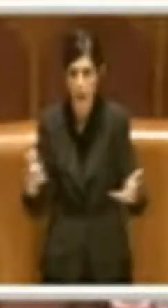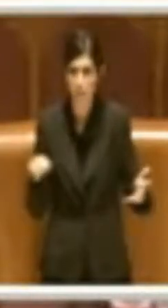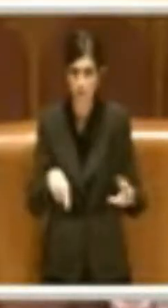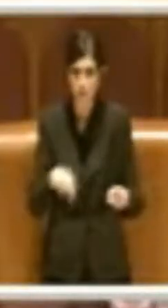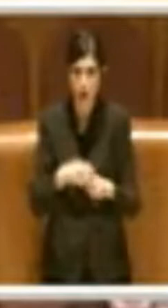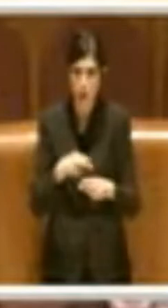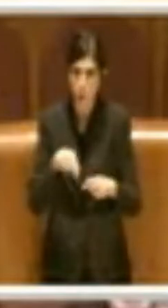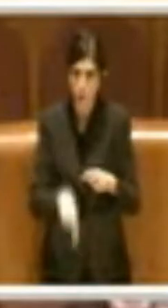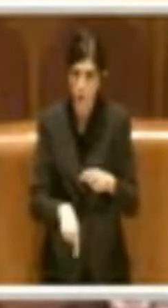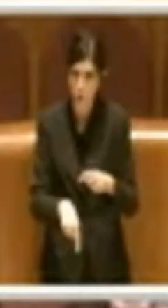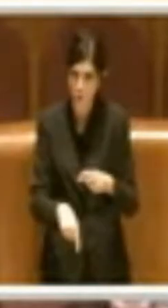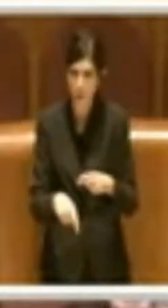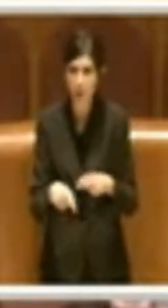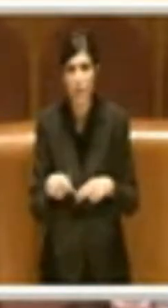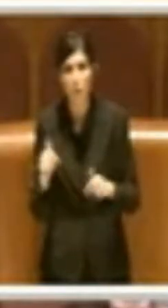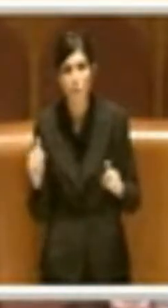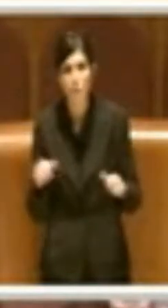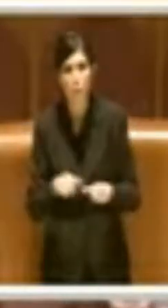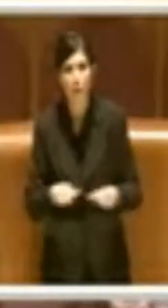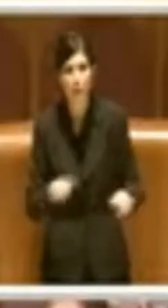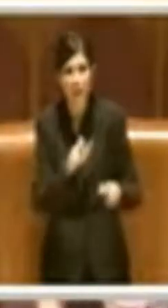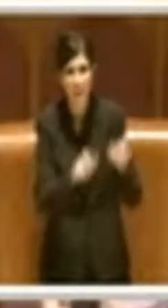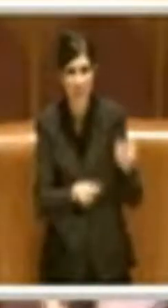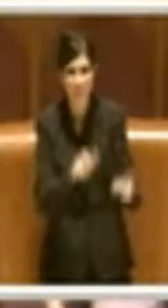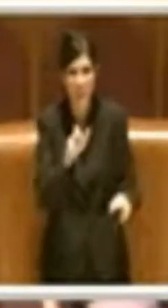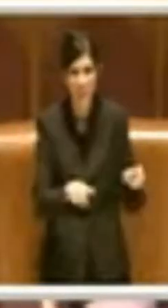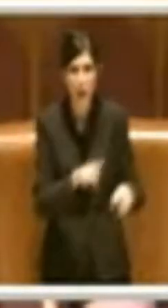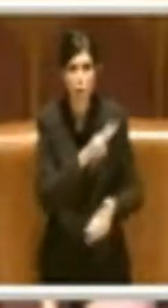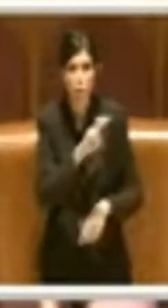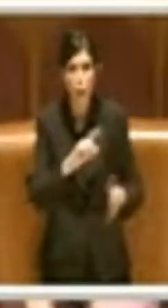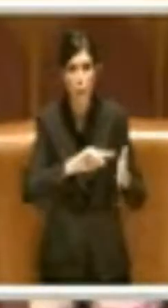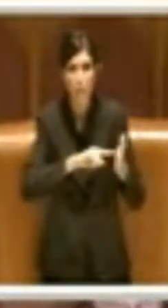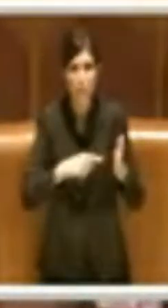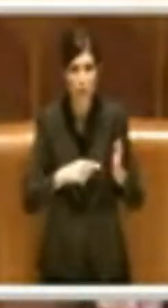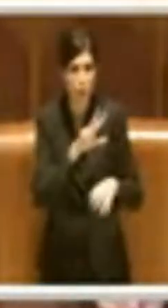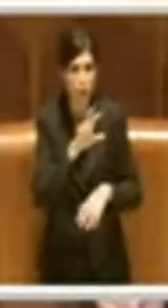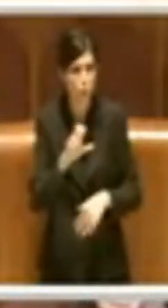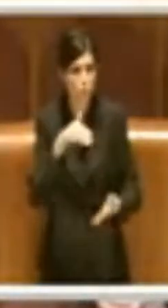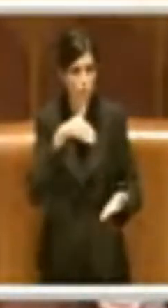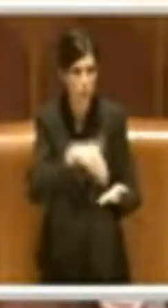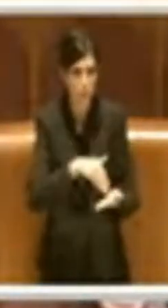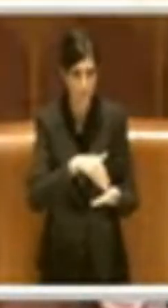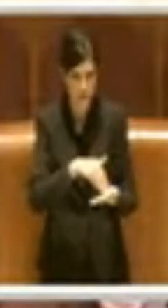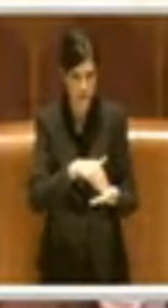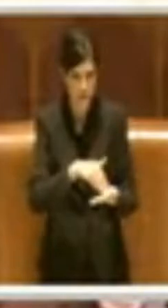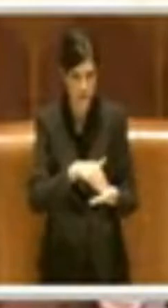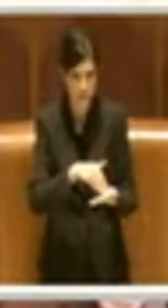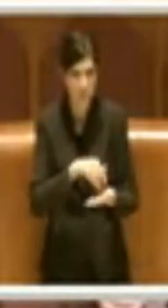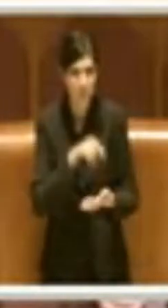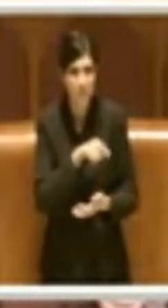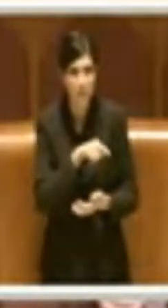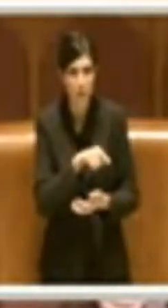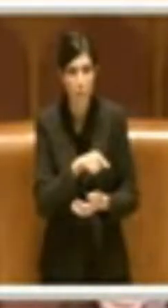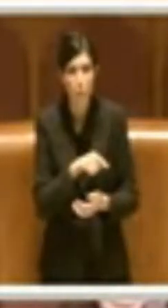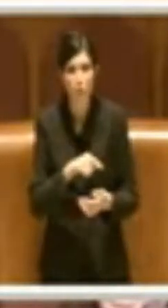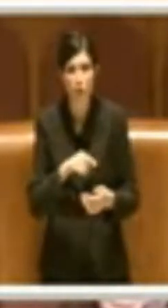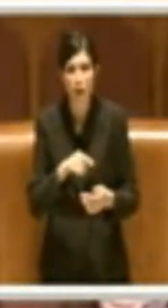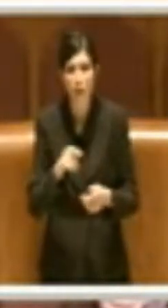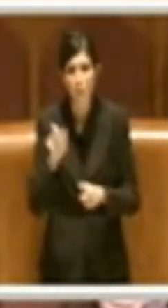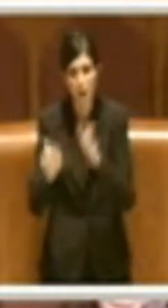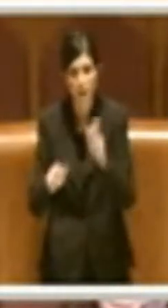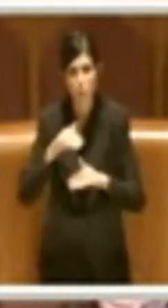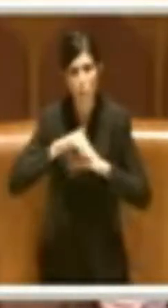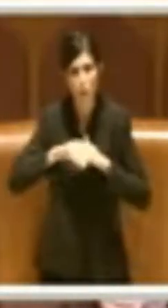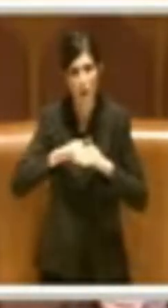residenti, che sta circa sui 2.800.000, senza considerare il carico cittadino quotidiano tra pendolari e turisti,